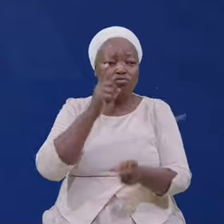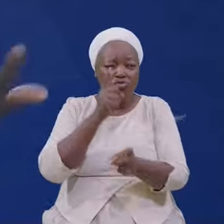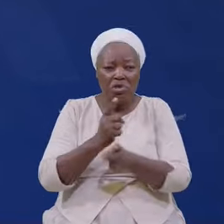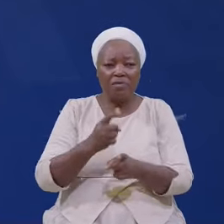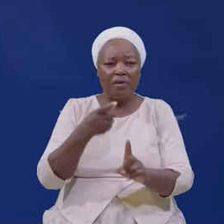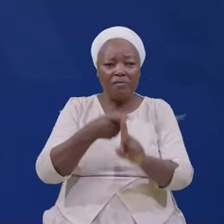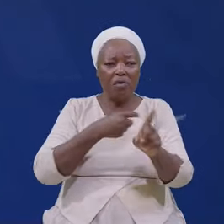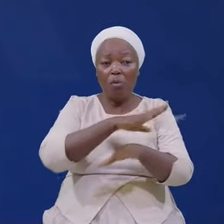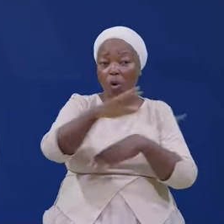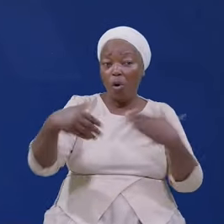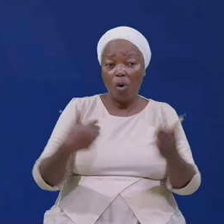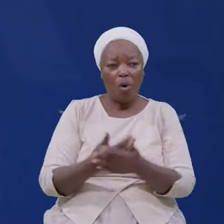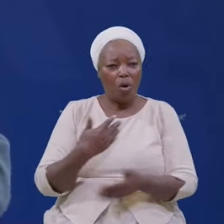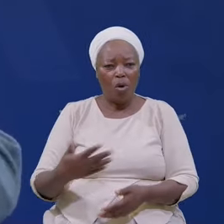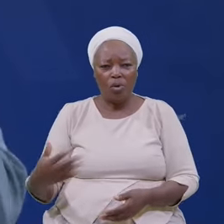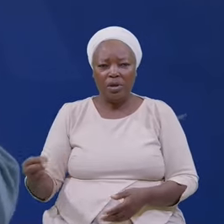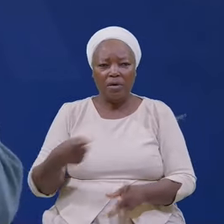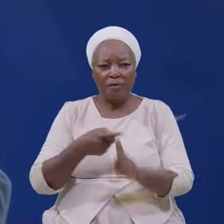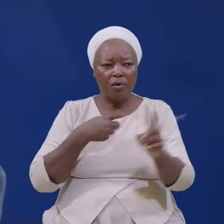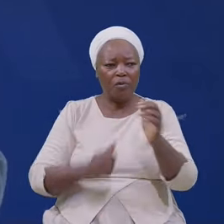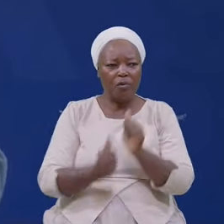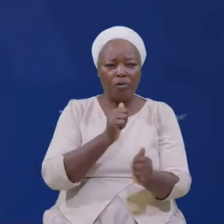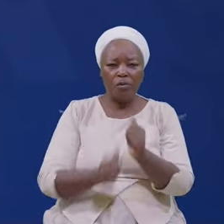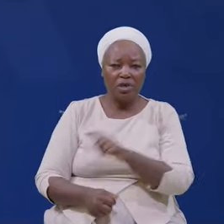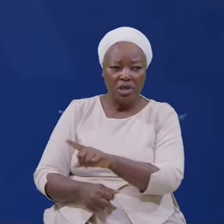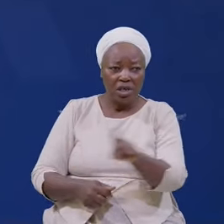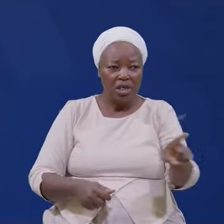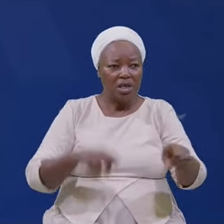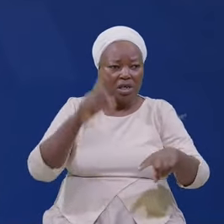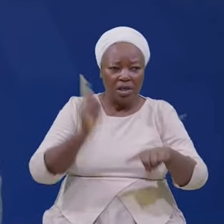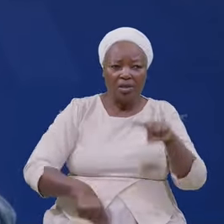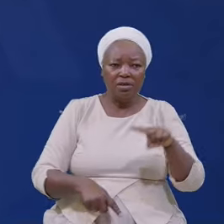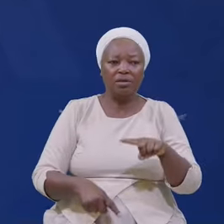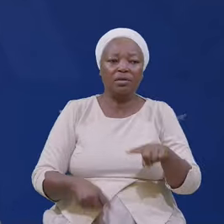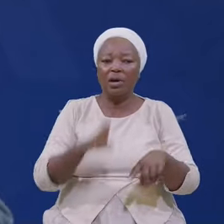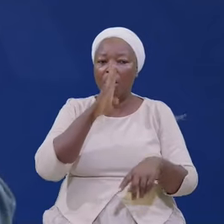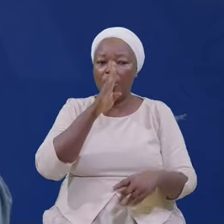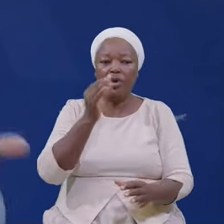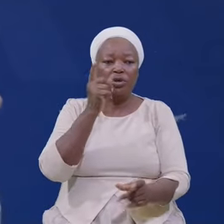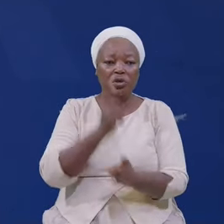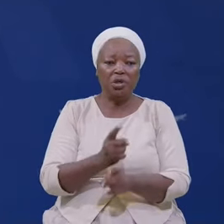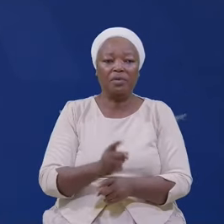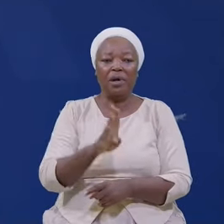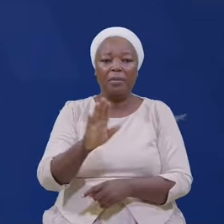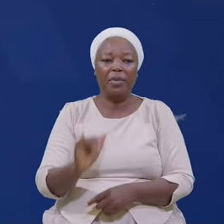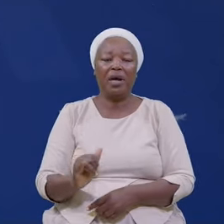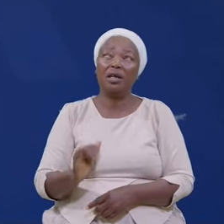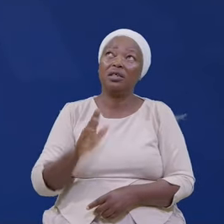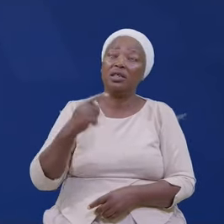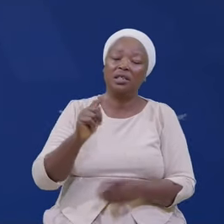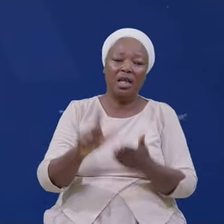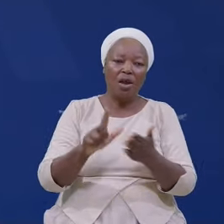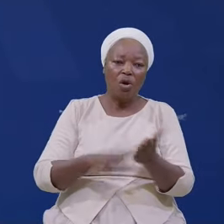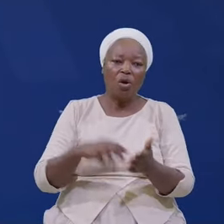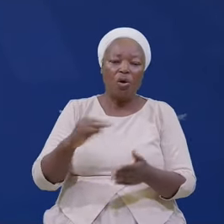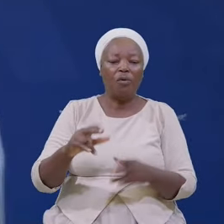all things from which ye could not be justified by the law of